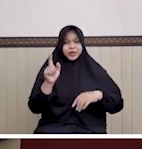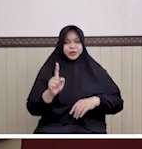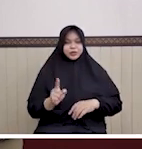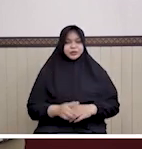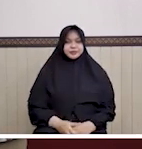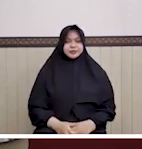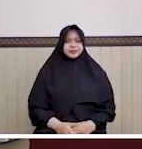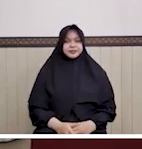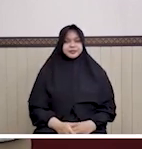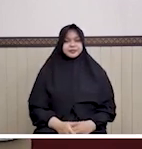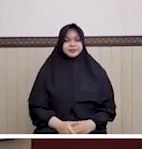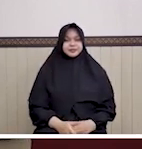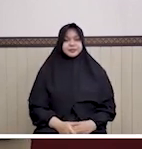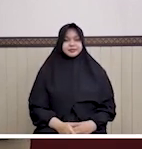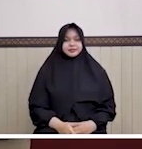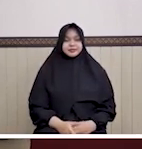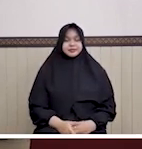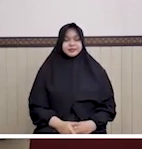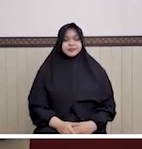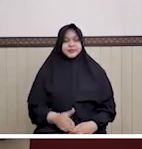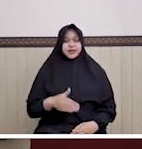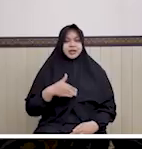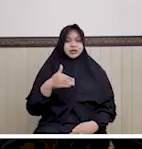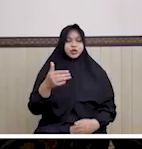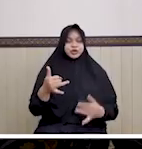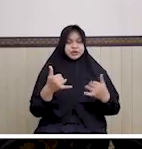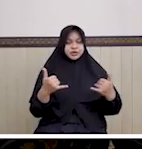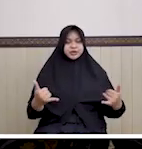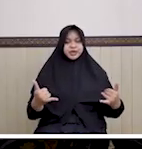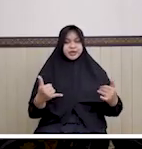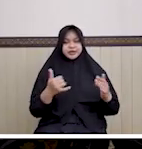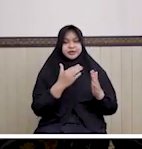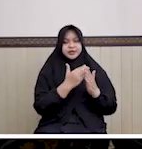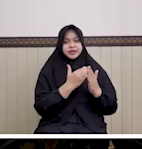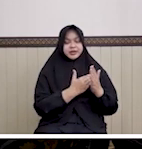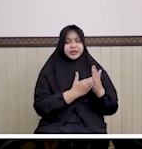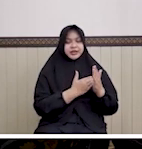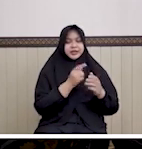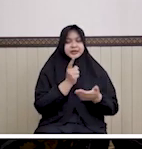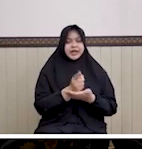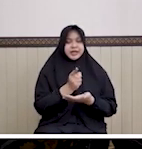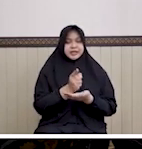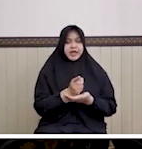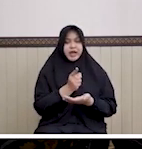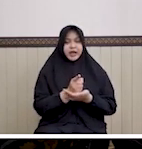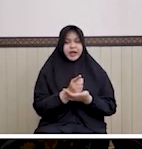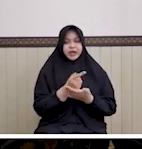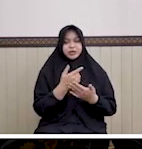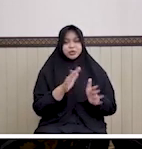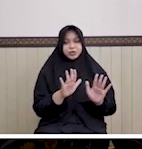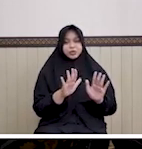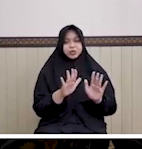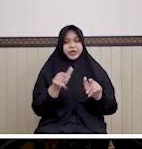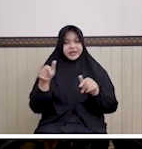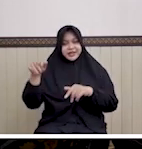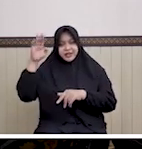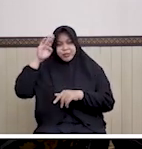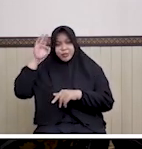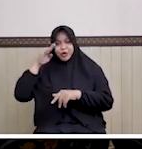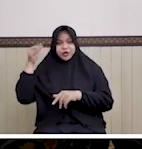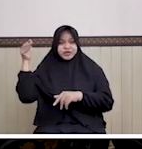laptop pacarnya baik sekarang Kejaksaan ini setelah diproses di kepolisian